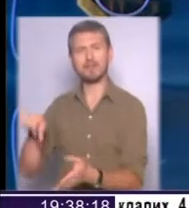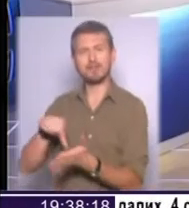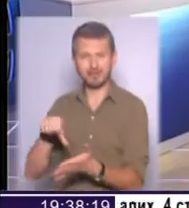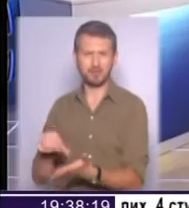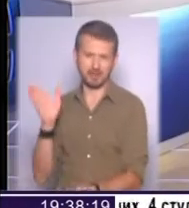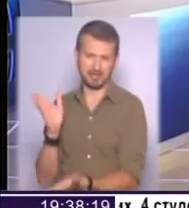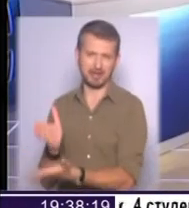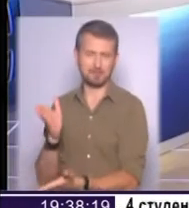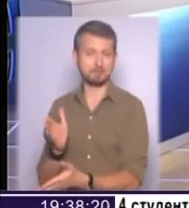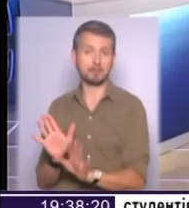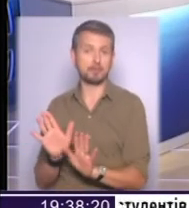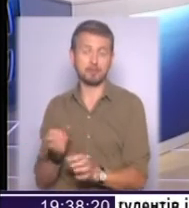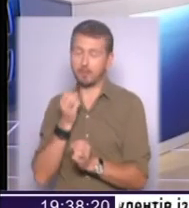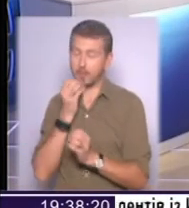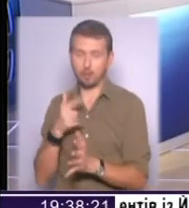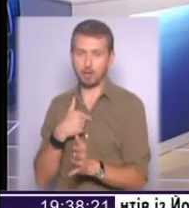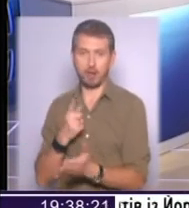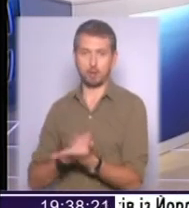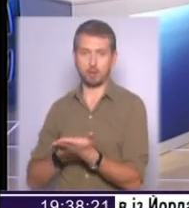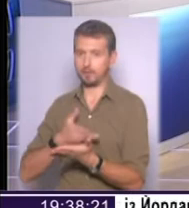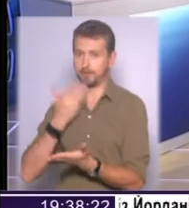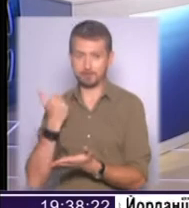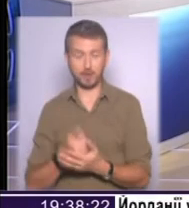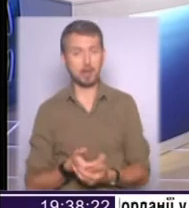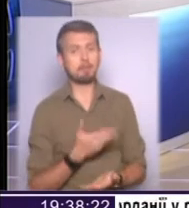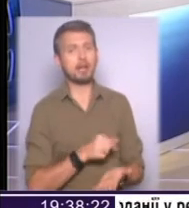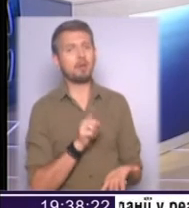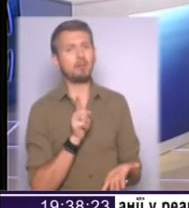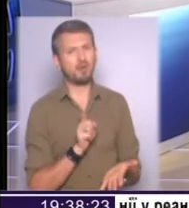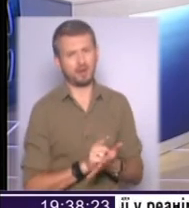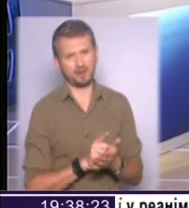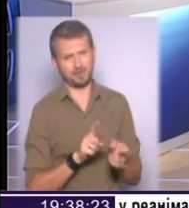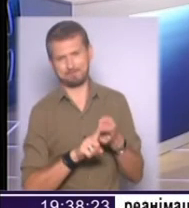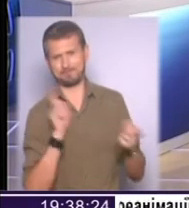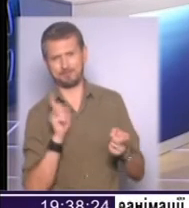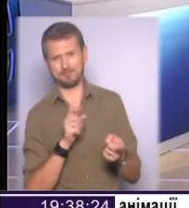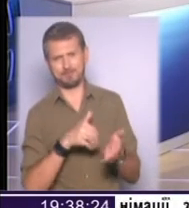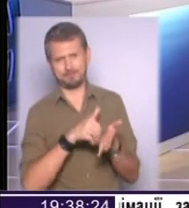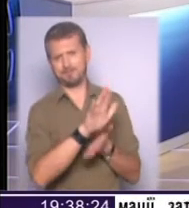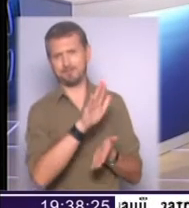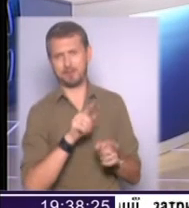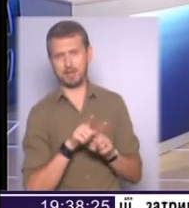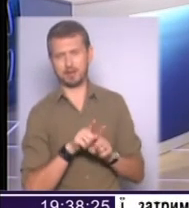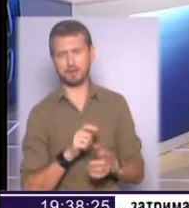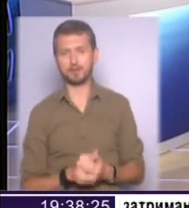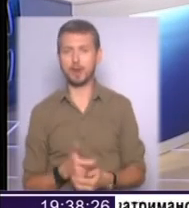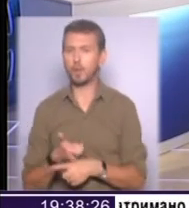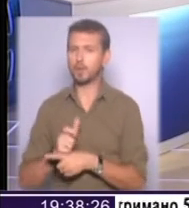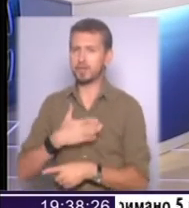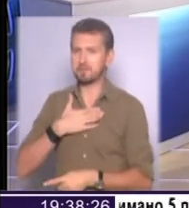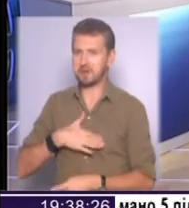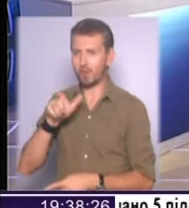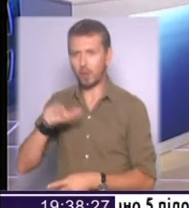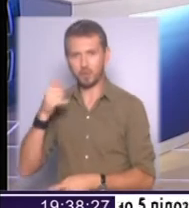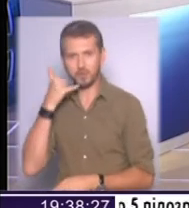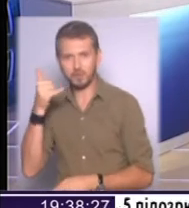Але добре, не маю конкретних даних, тому не буду наполягати. Ми повинні від того втікати. Це несправедливо. Дуже приємно, що люди цікавляться,